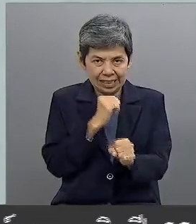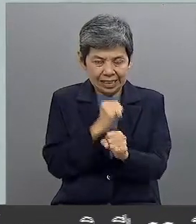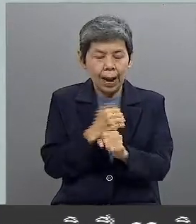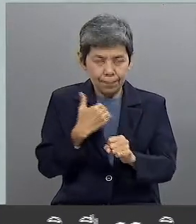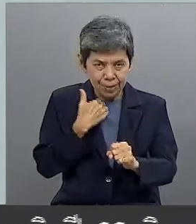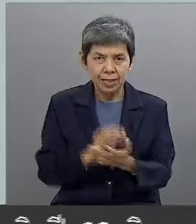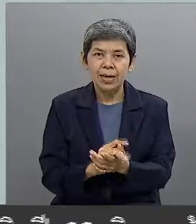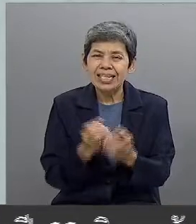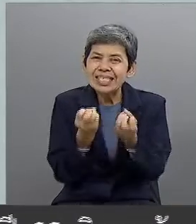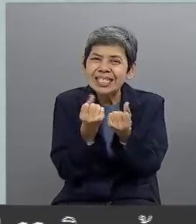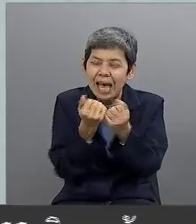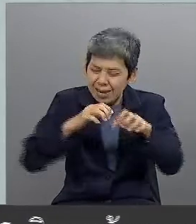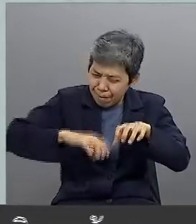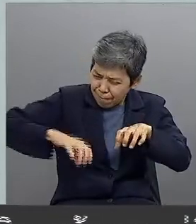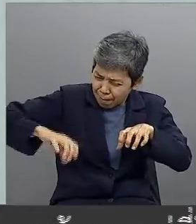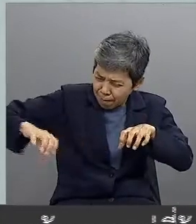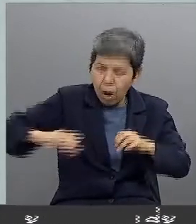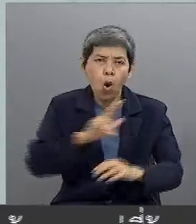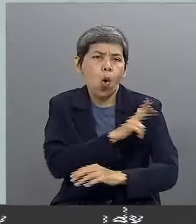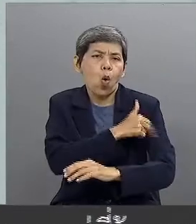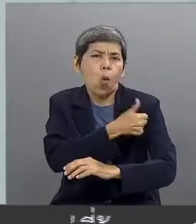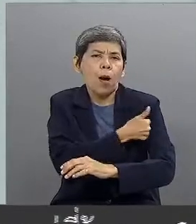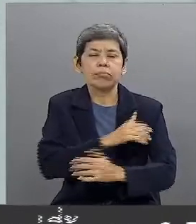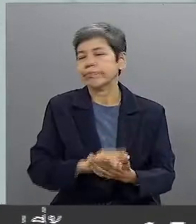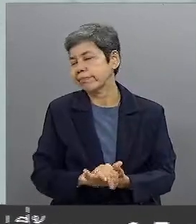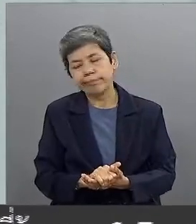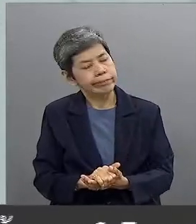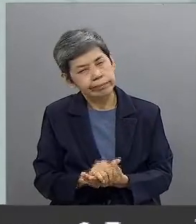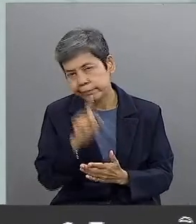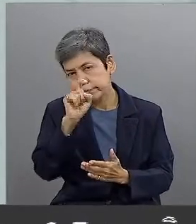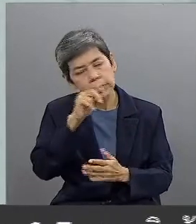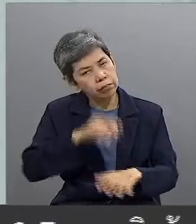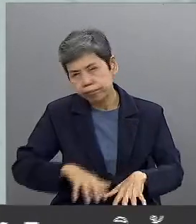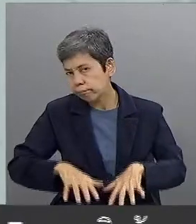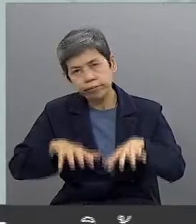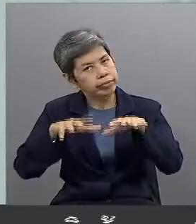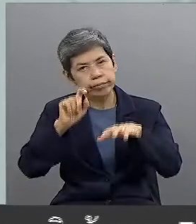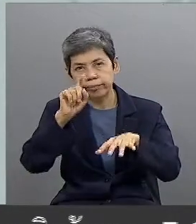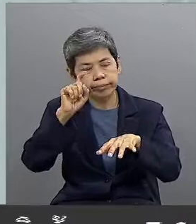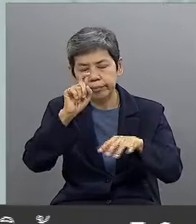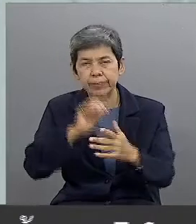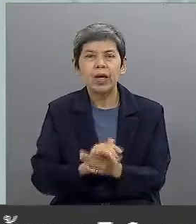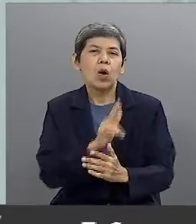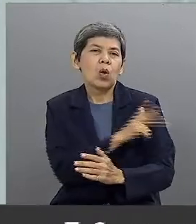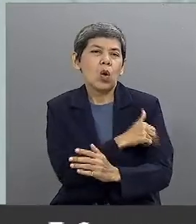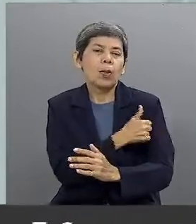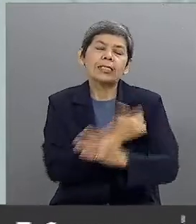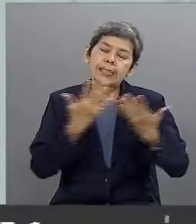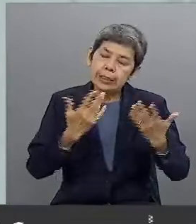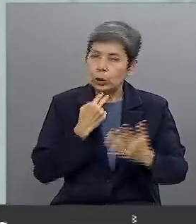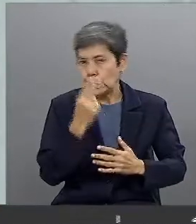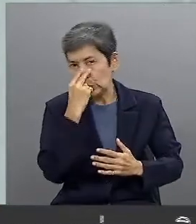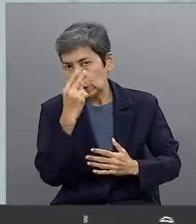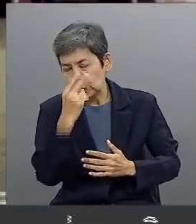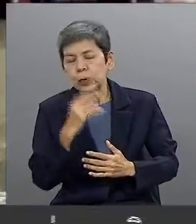ายไปปิดประตูหน้าโรงพยาบาลแต่ว่าก็ไม่สามารถต้านทานปริมาณน้ำได้นะคะทางโรงพยาบาลต้องประเมินสถานการณ์กันแบบรายชั่วโ